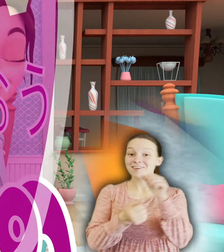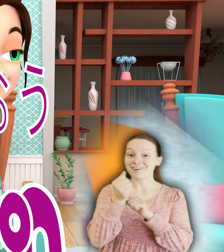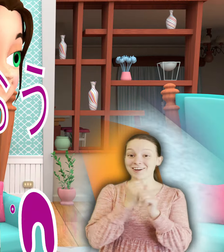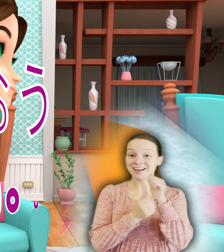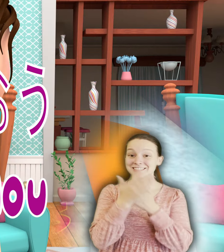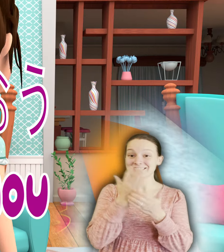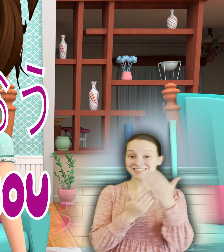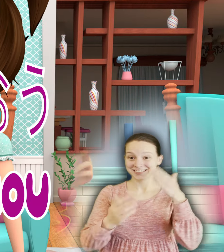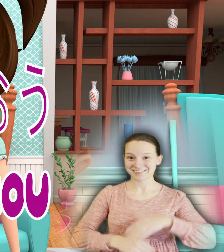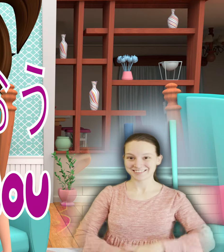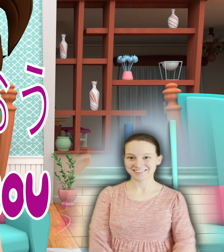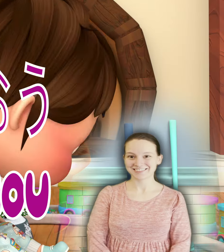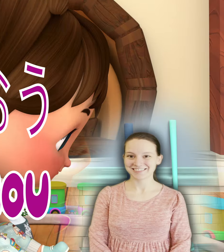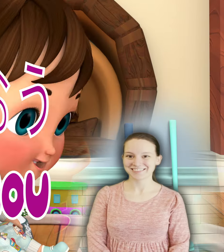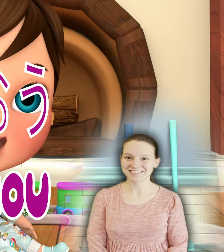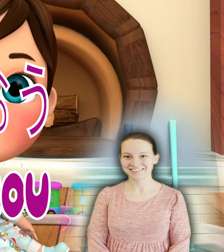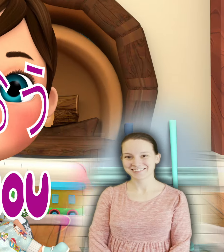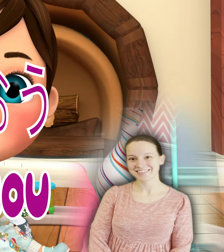手を洗おう